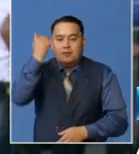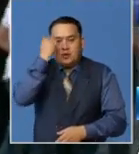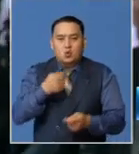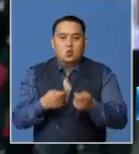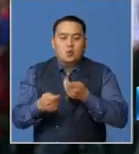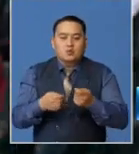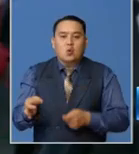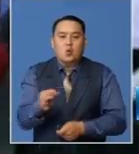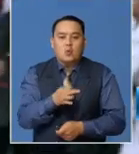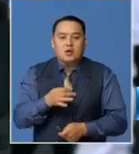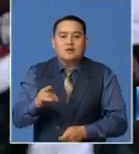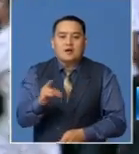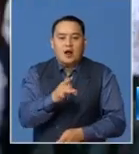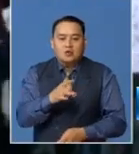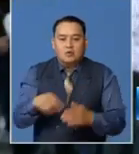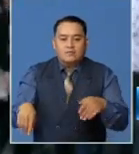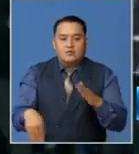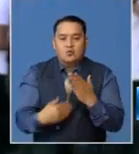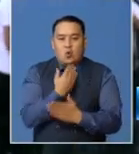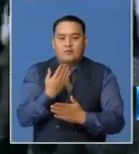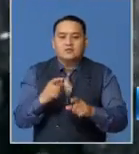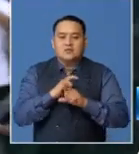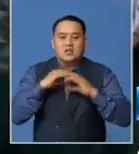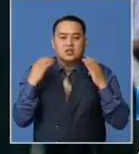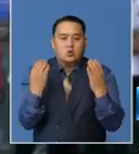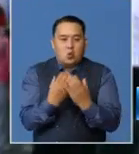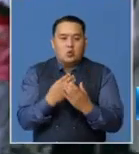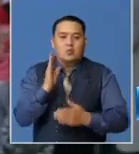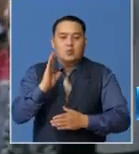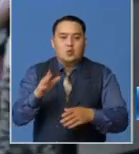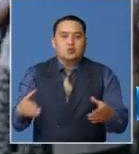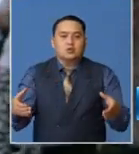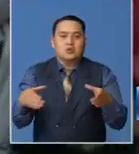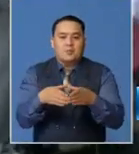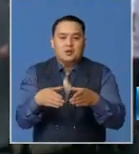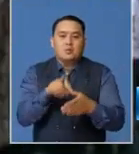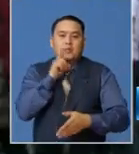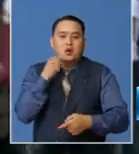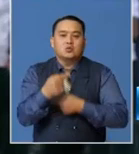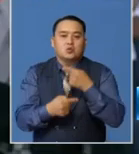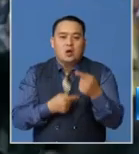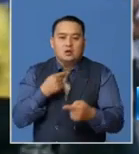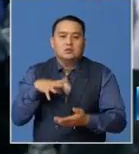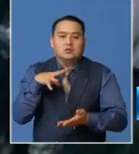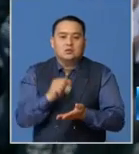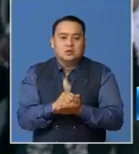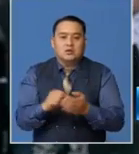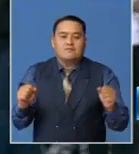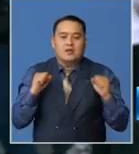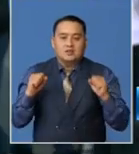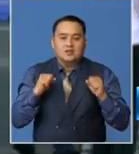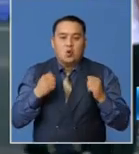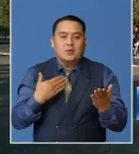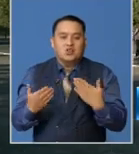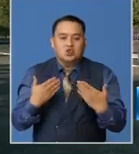руководство области и района за обновление этого стадиона надеюсь здесь будет собираться немало молодых людей занимающихся физическими